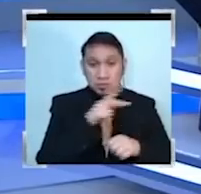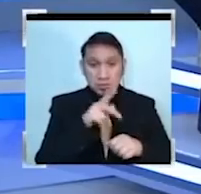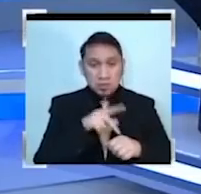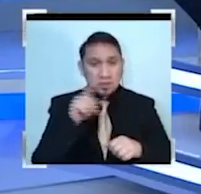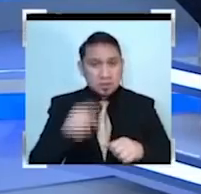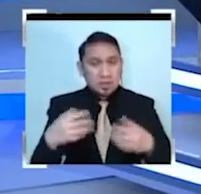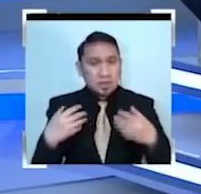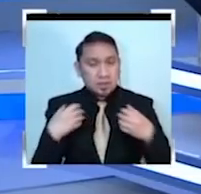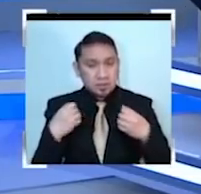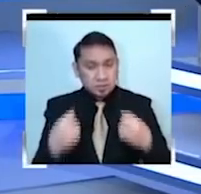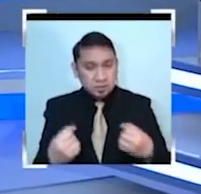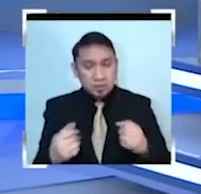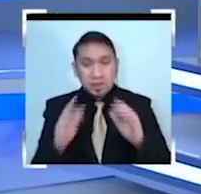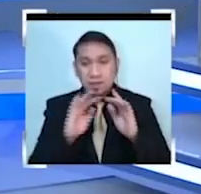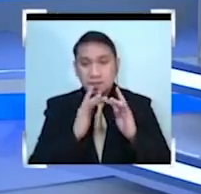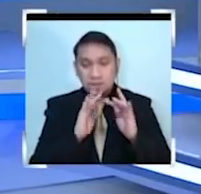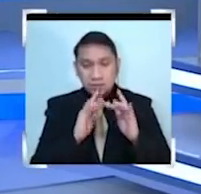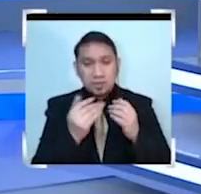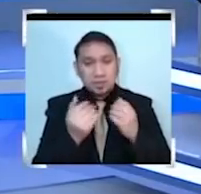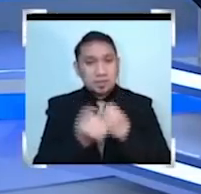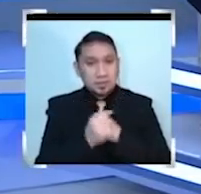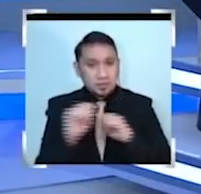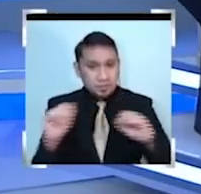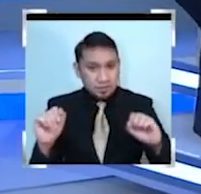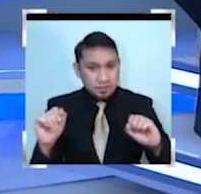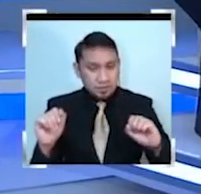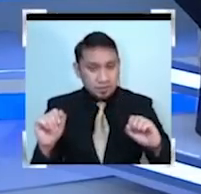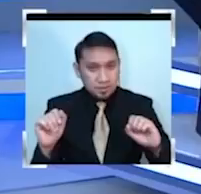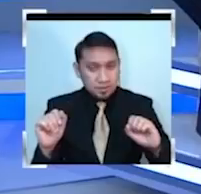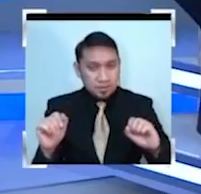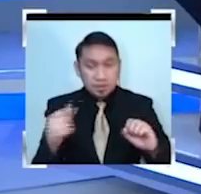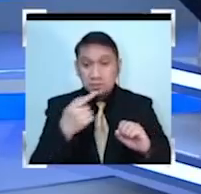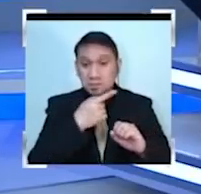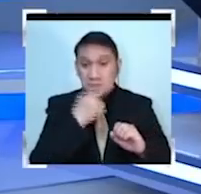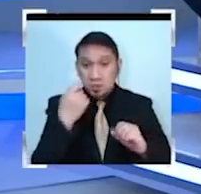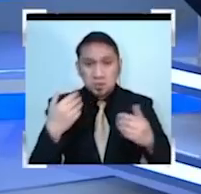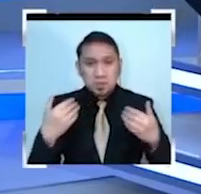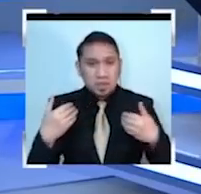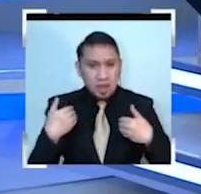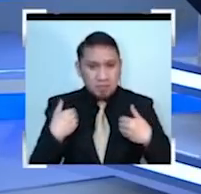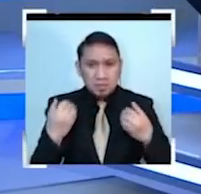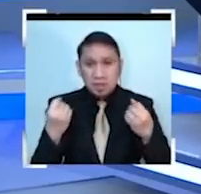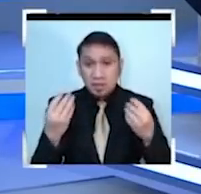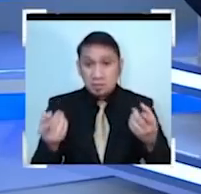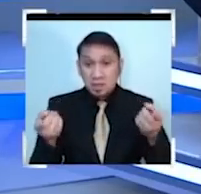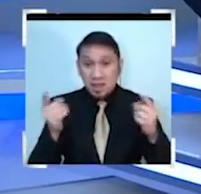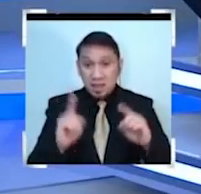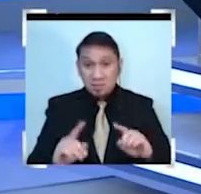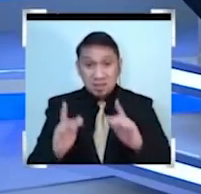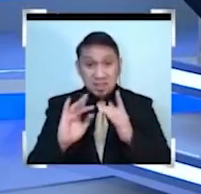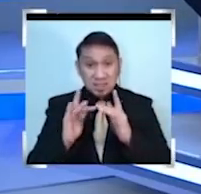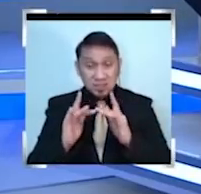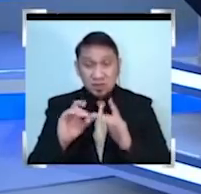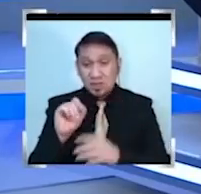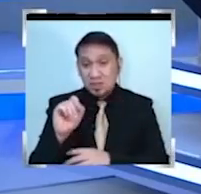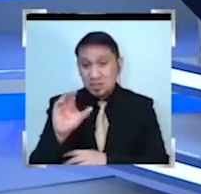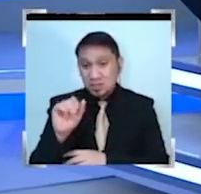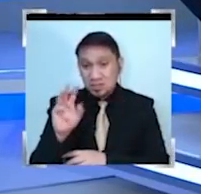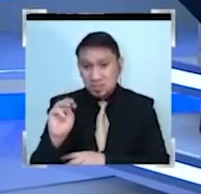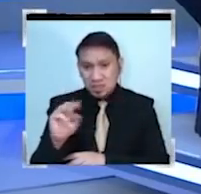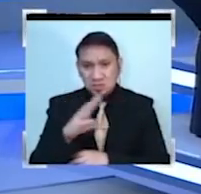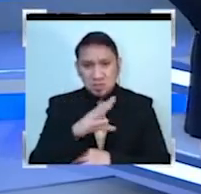cyber security sa bansa. Ito'y upang masupil ang dumaraming kaso ng online scam at unauthorized fund